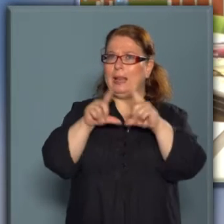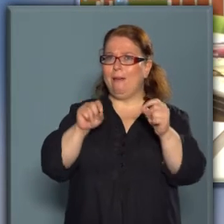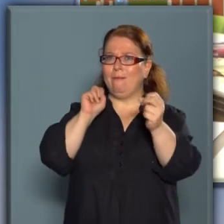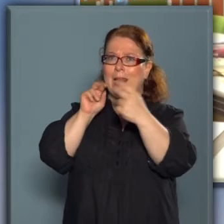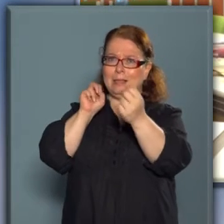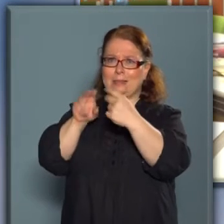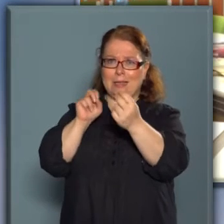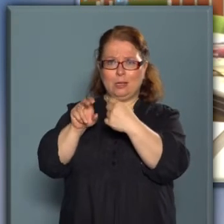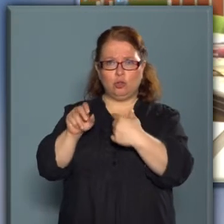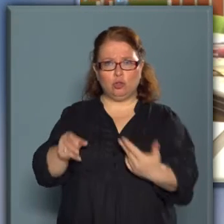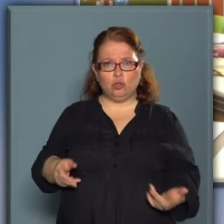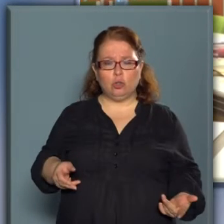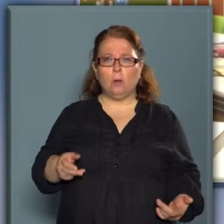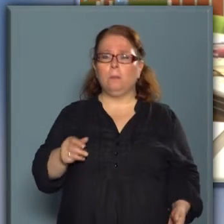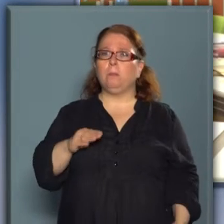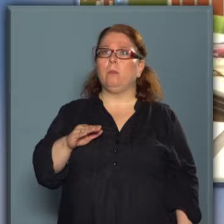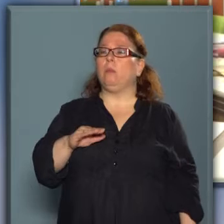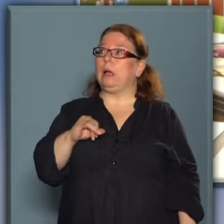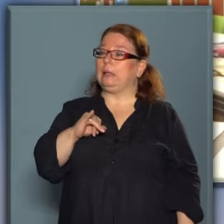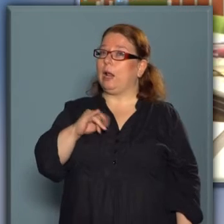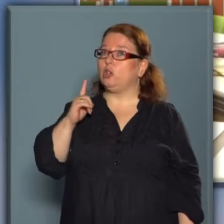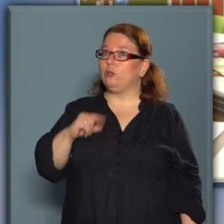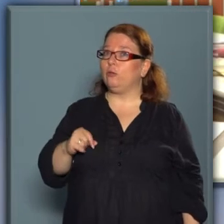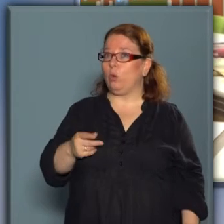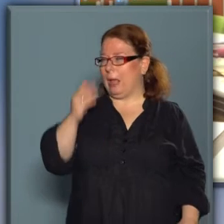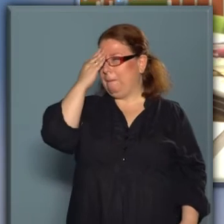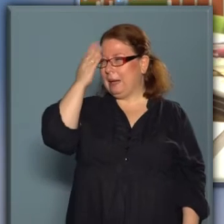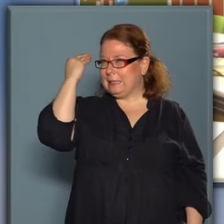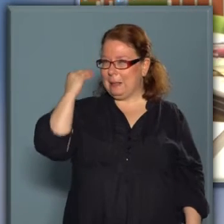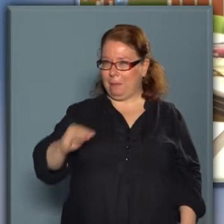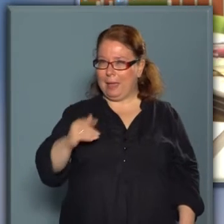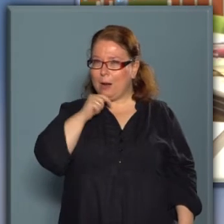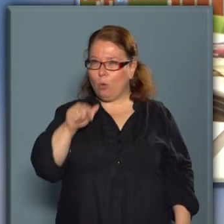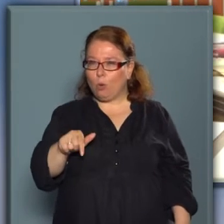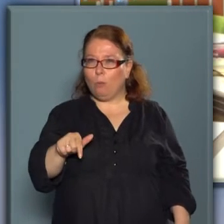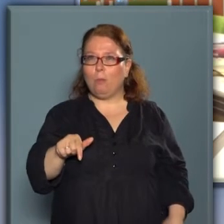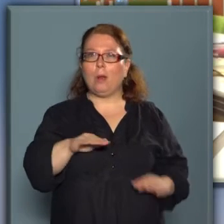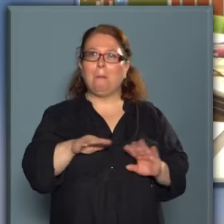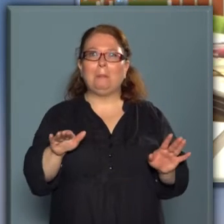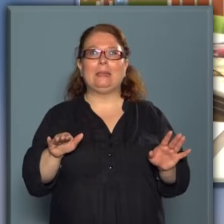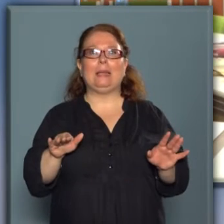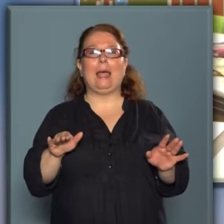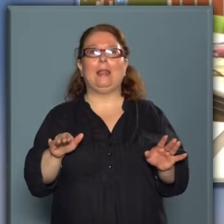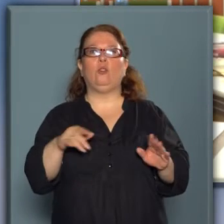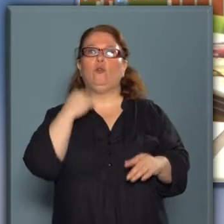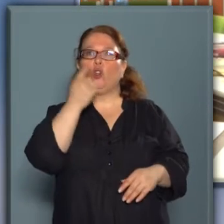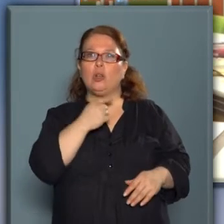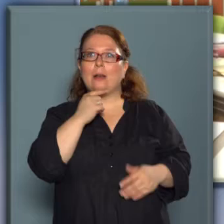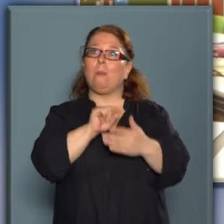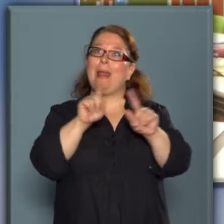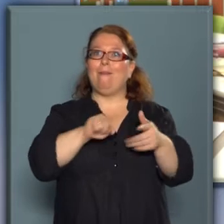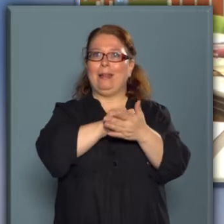levelezés is. Minden nagyon érdekes volt, ahogy visszaemlékszem gyerekkoromban, hogy minden